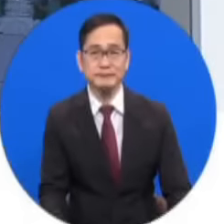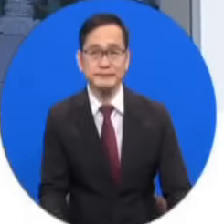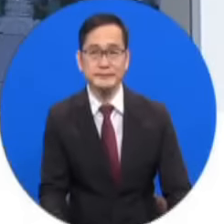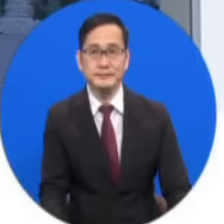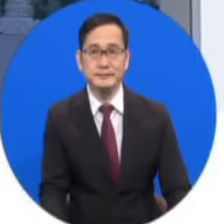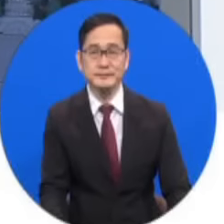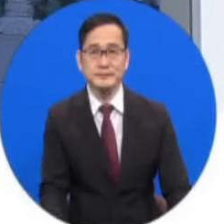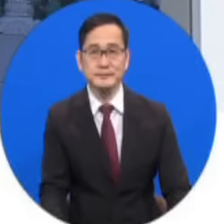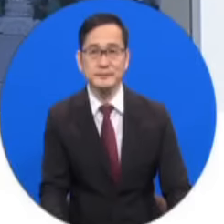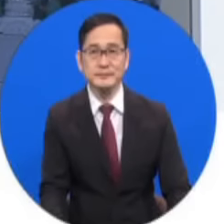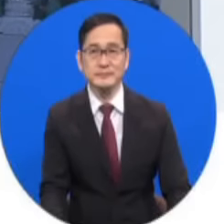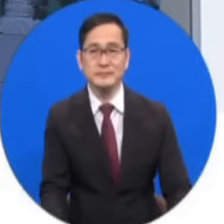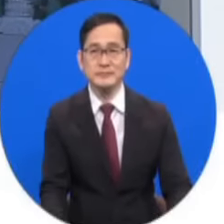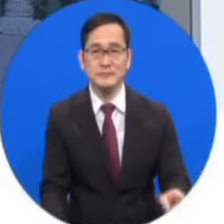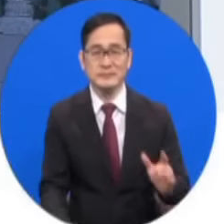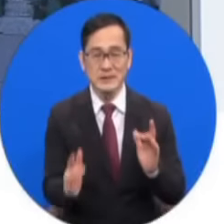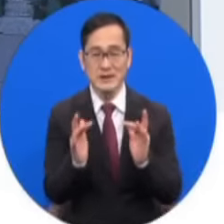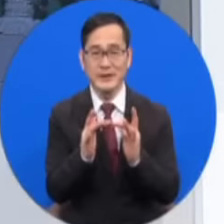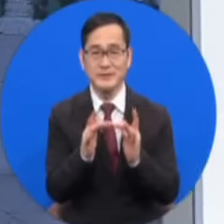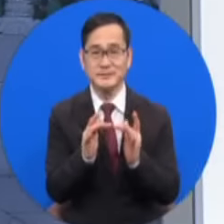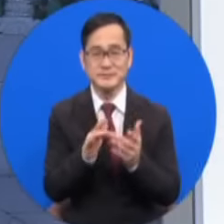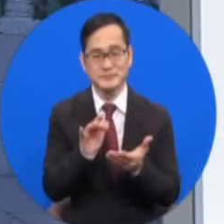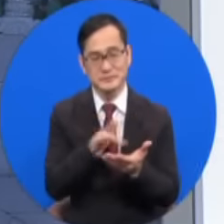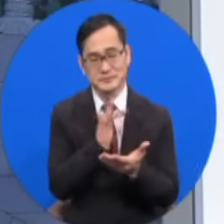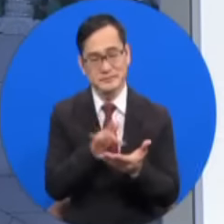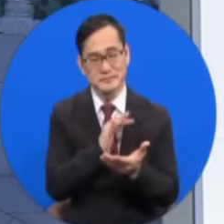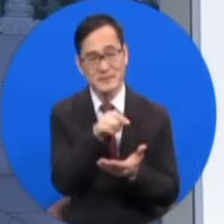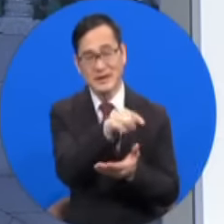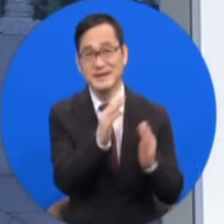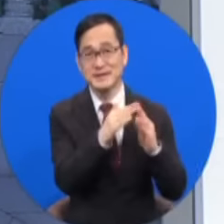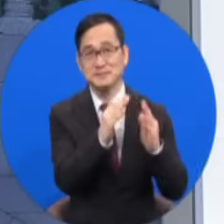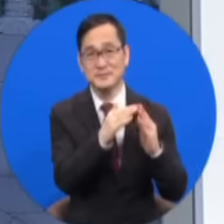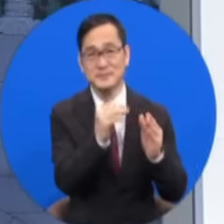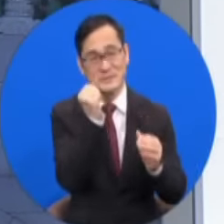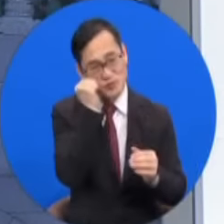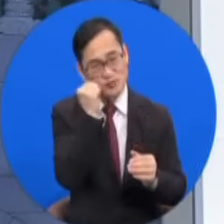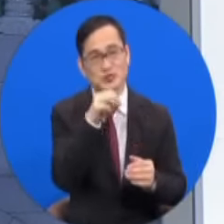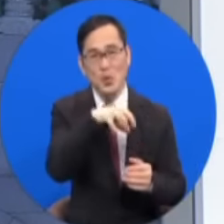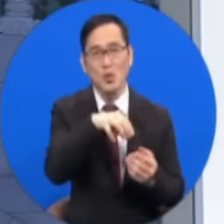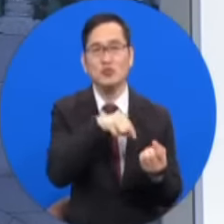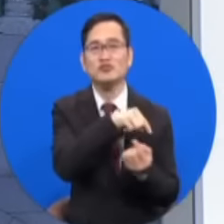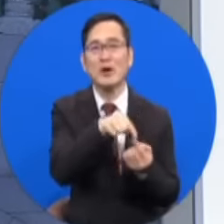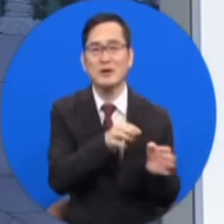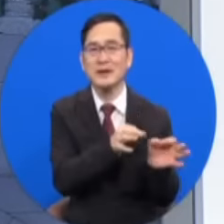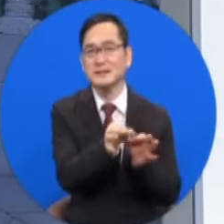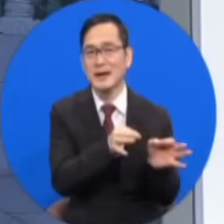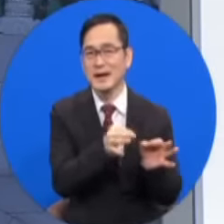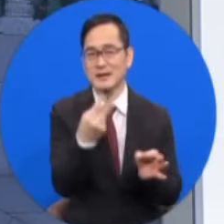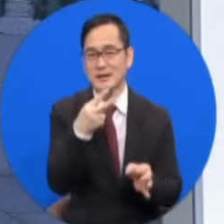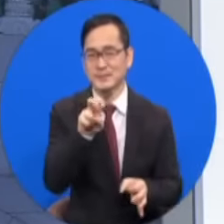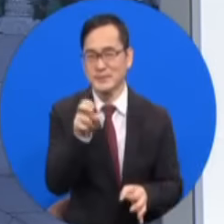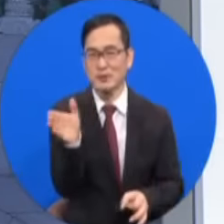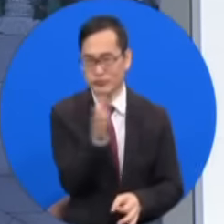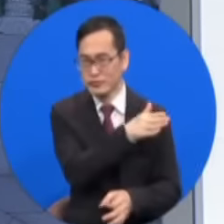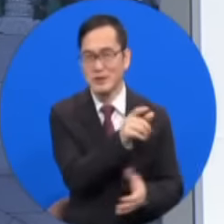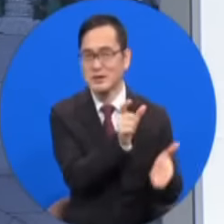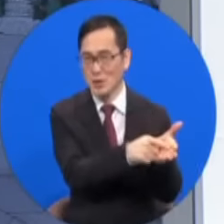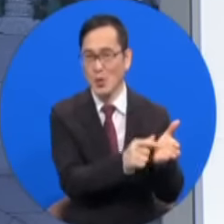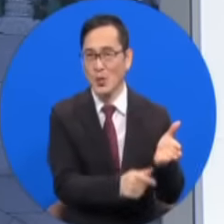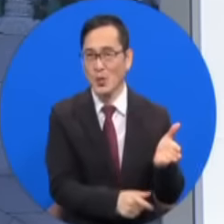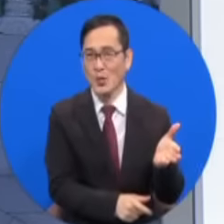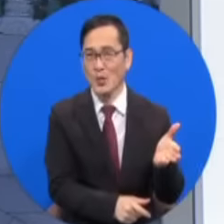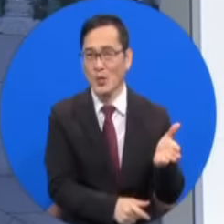공유 숙박 어플리케이션에 아이 문다 씨의 제주 주택이 2020년부터 등록이 돼 있어서 이른바 슈퍼 호스트로